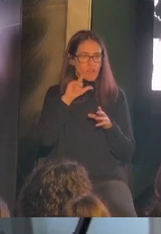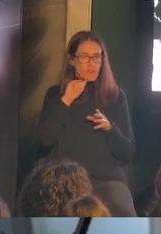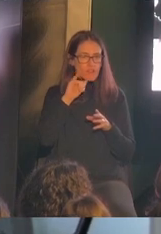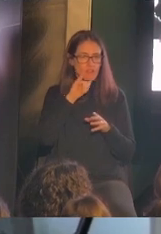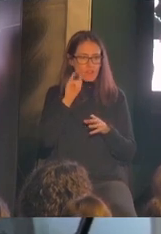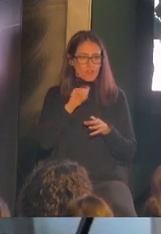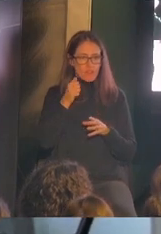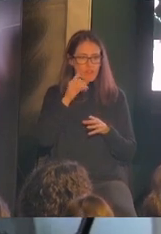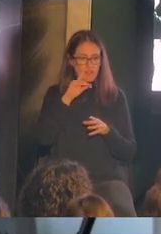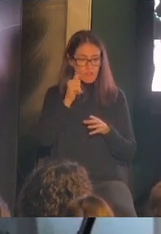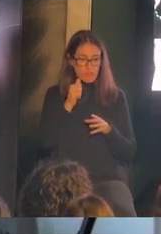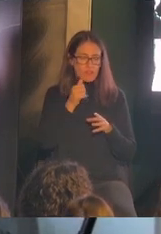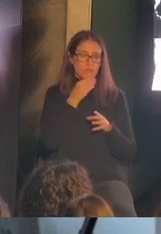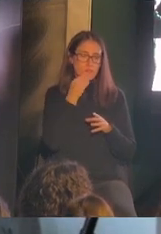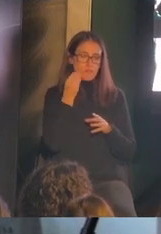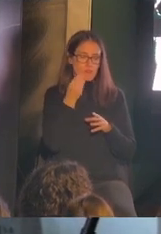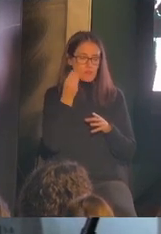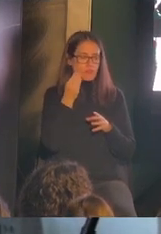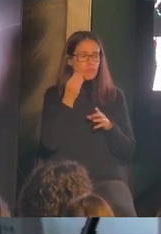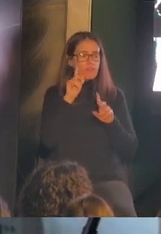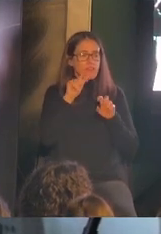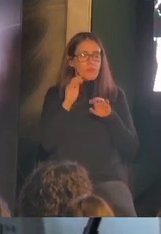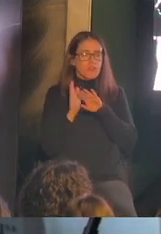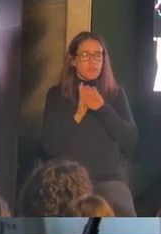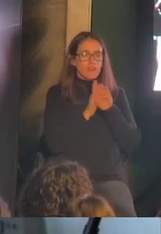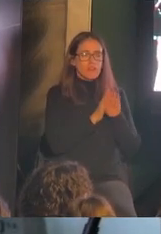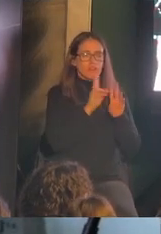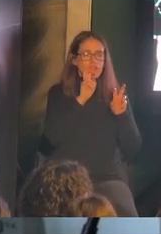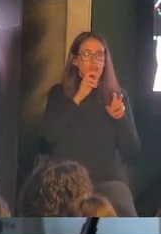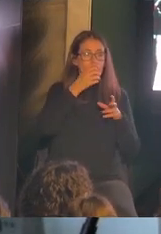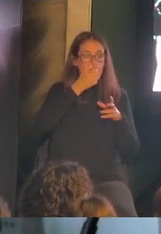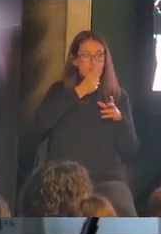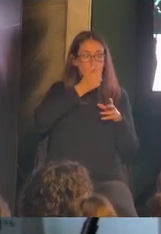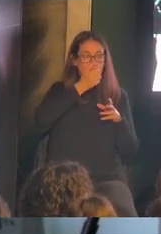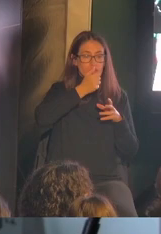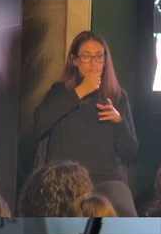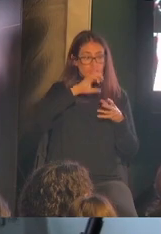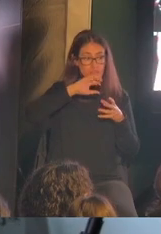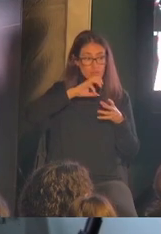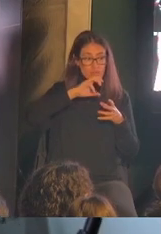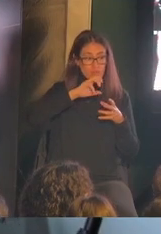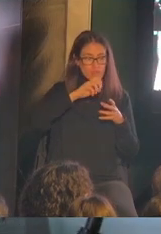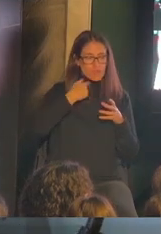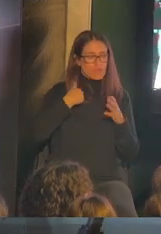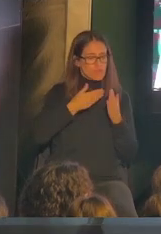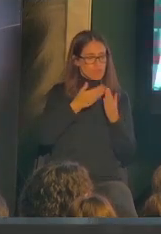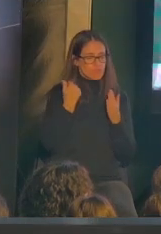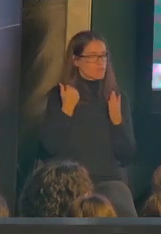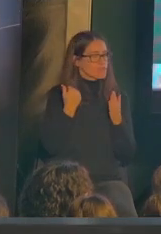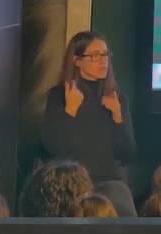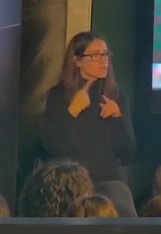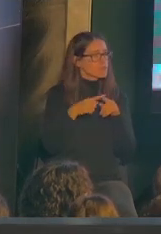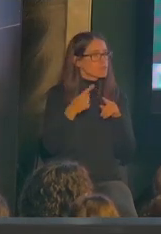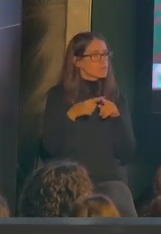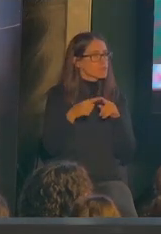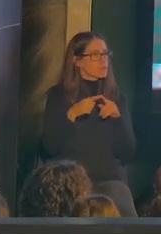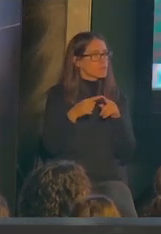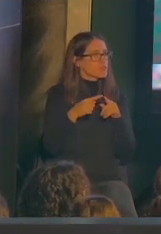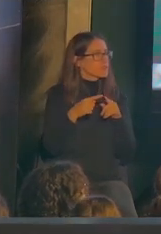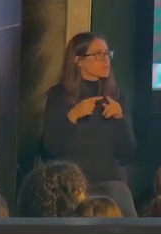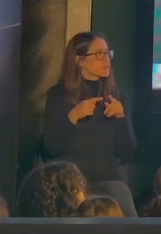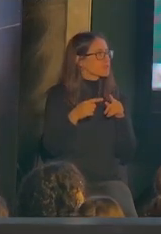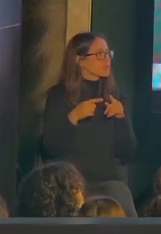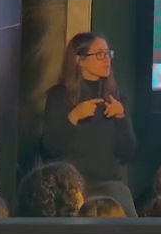després el tema del suc de la llimona l'he tret perquè, bueno, si no, és com estem treballant